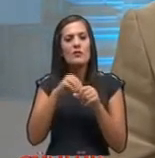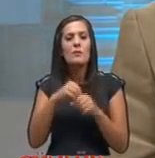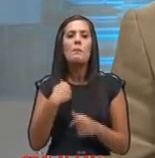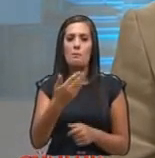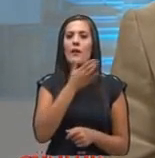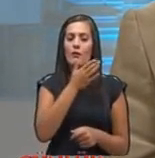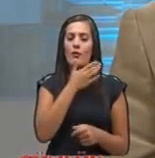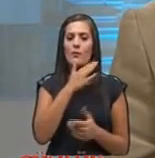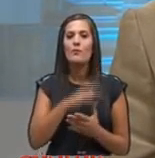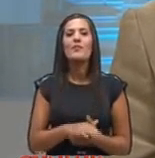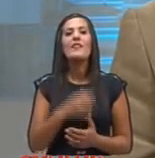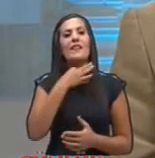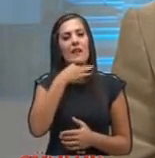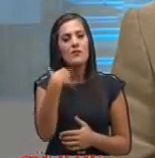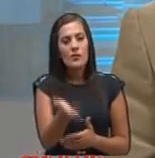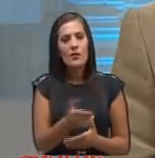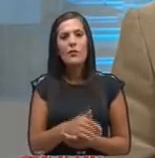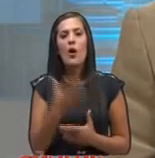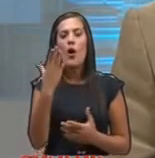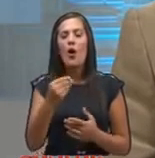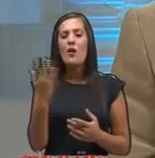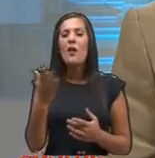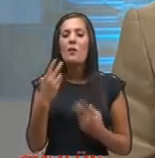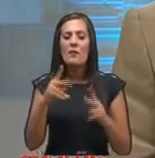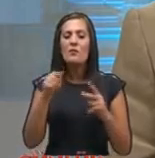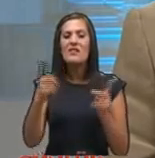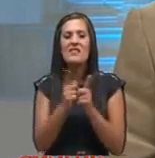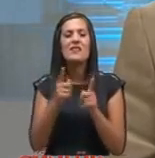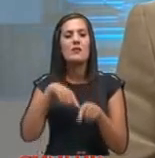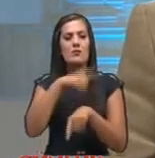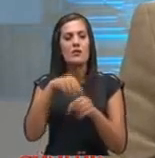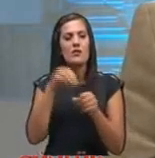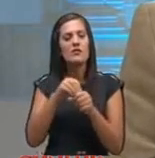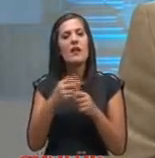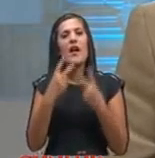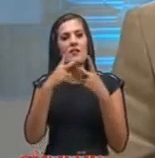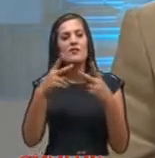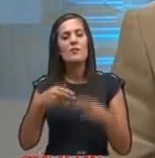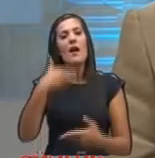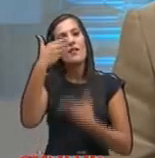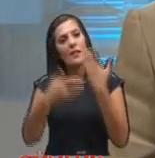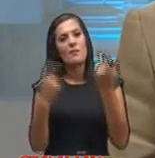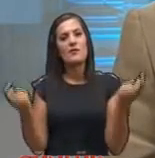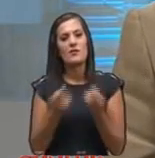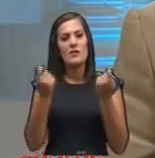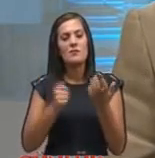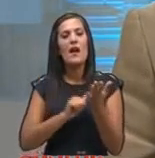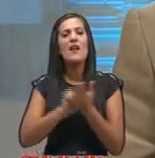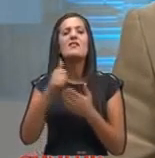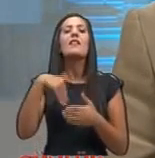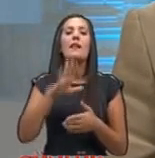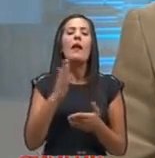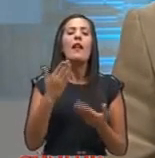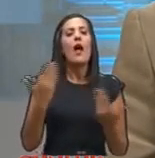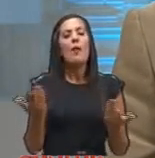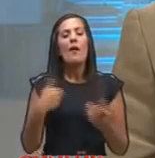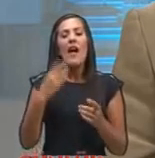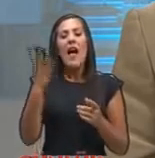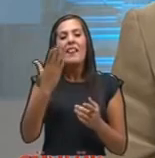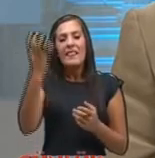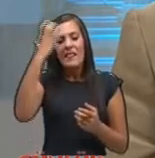Farkındayım. Teşekkür ediyorum. Olabilecek bu kısa süre içinde her şeyi. Harikaydınız. Çok teşekkür ederim. Anlatmaya çalıştım. Her şeyi demeyeyim ama hani